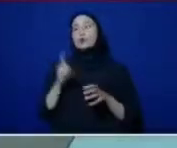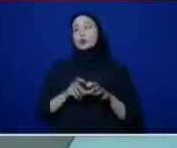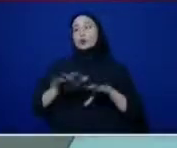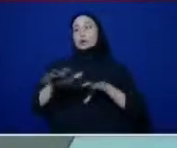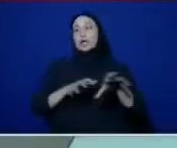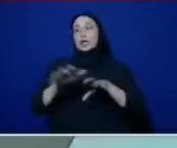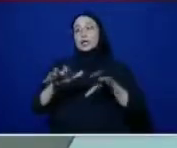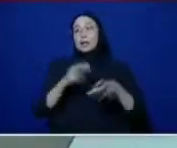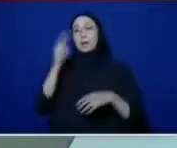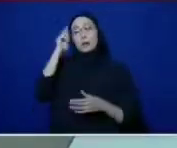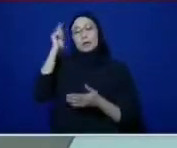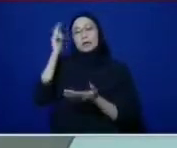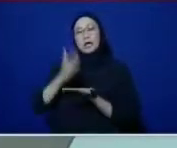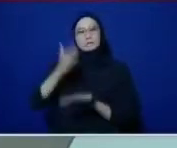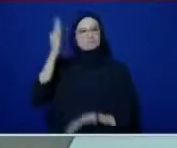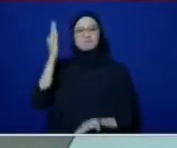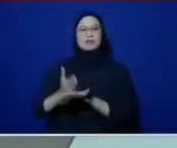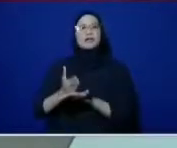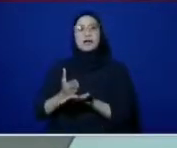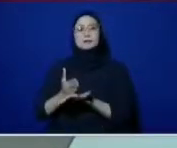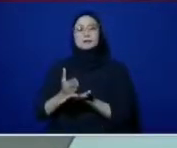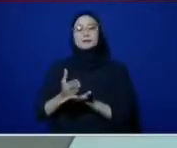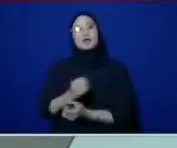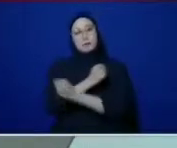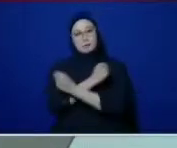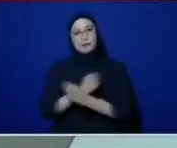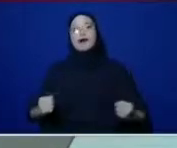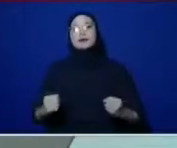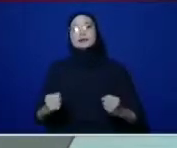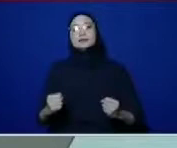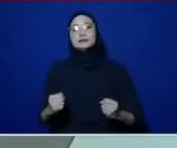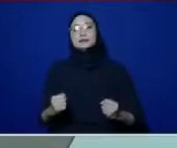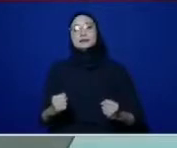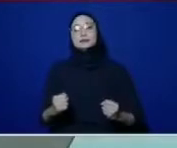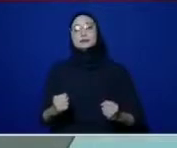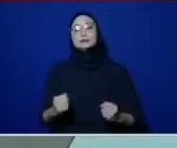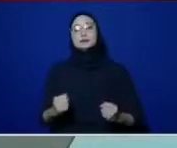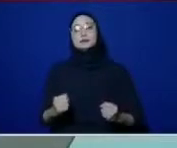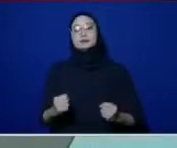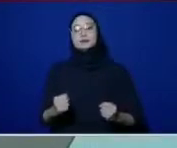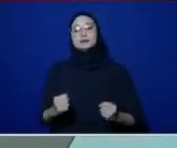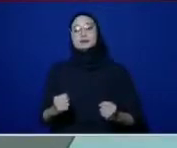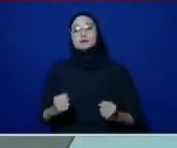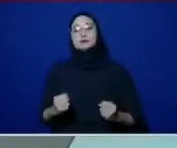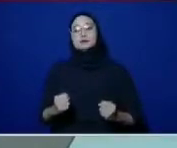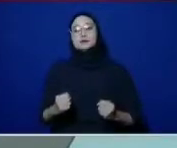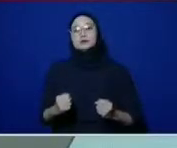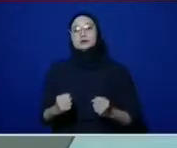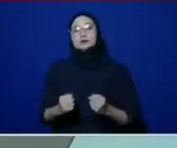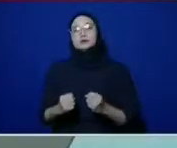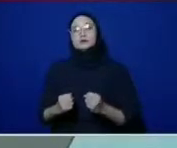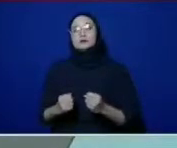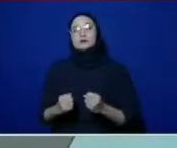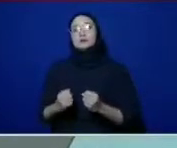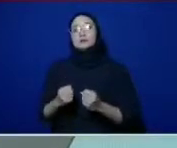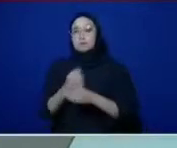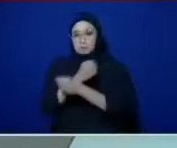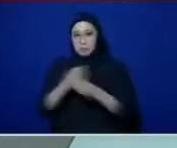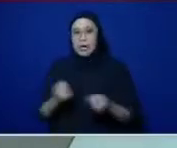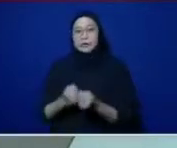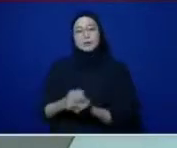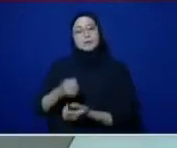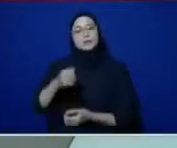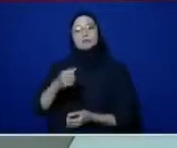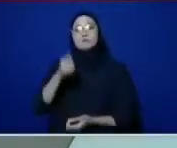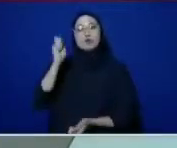pemerintah yang tegas, yang berani untuk menindak. Tetapi kita juga tahu